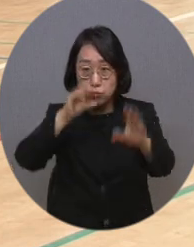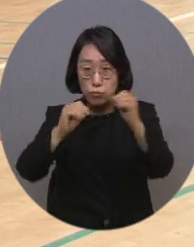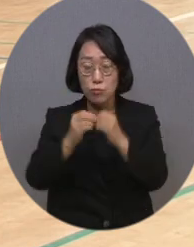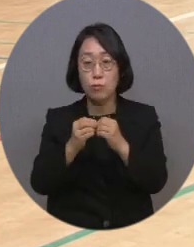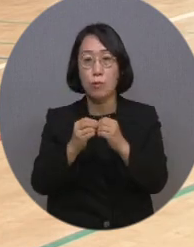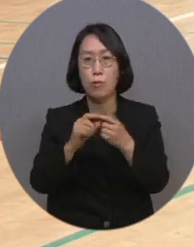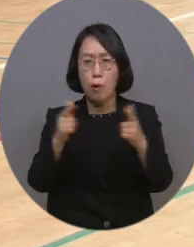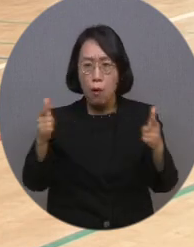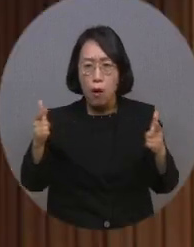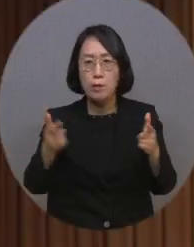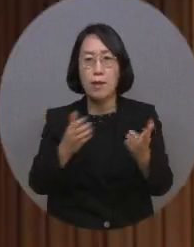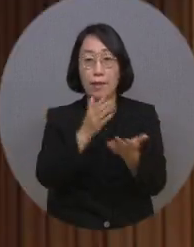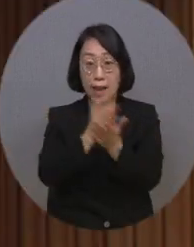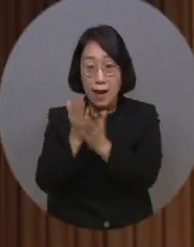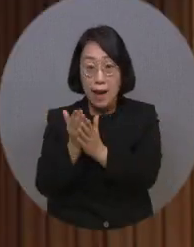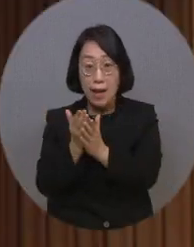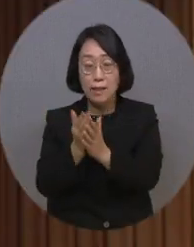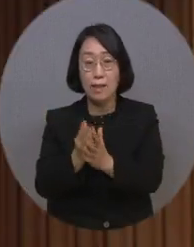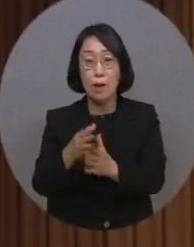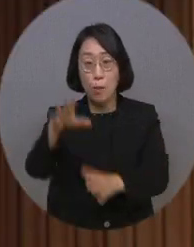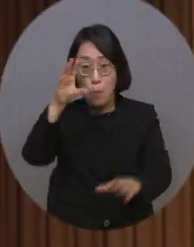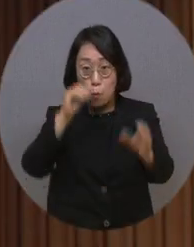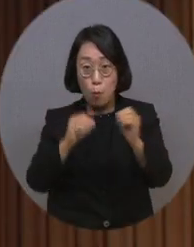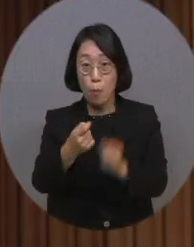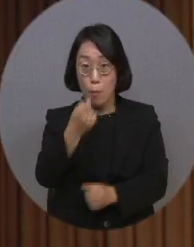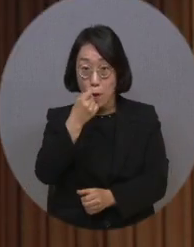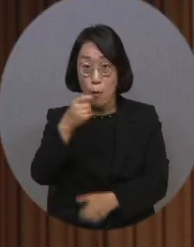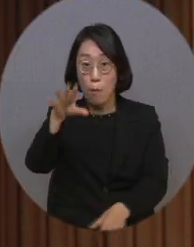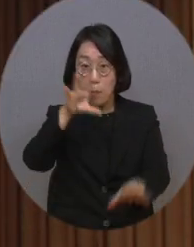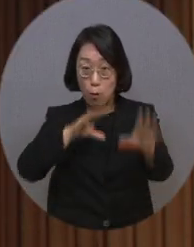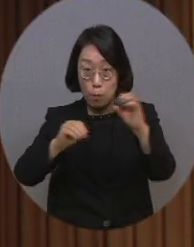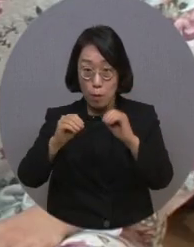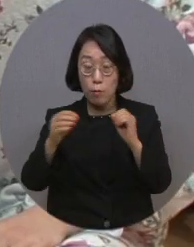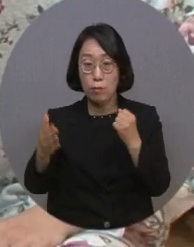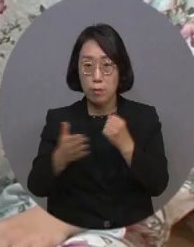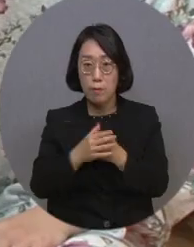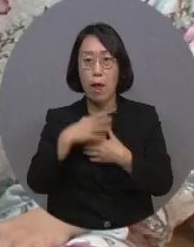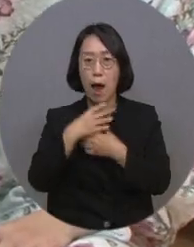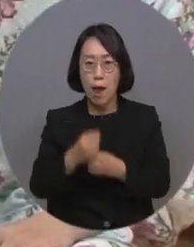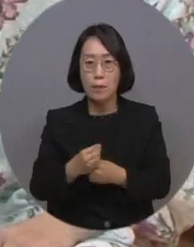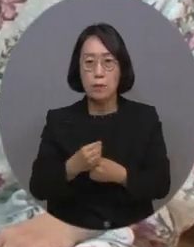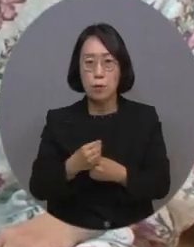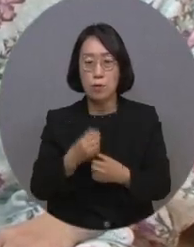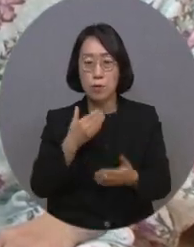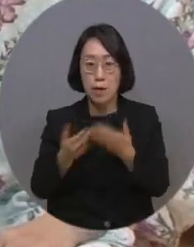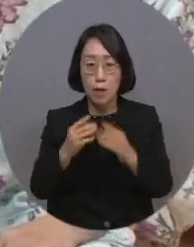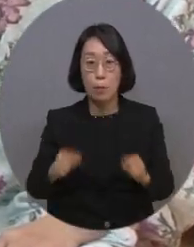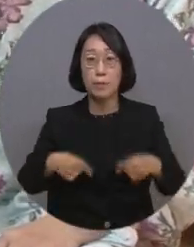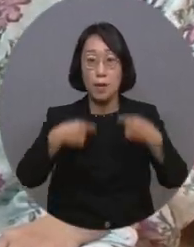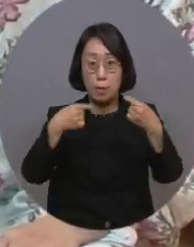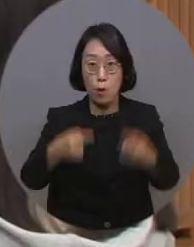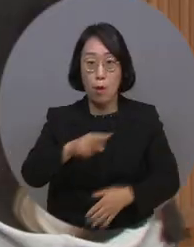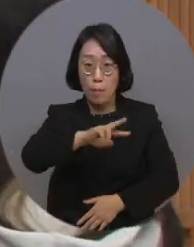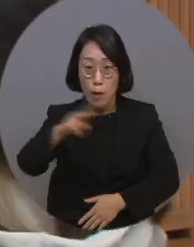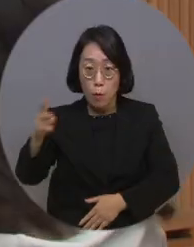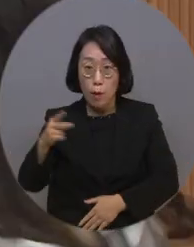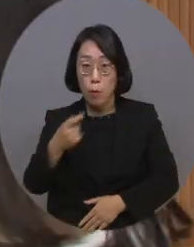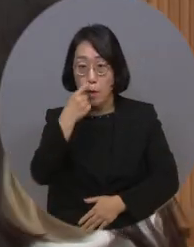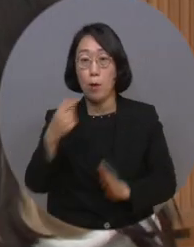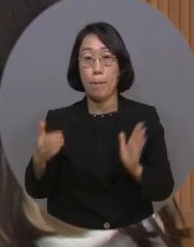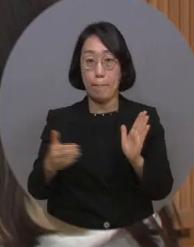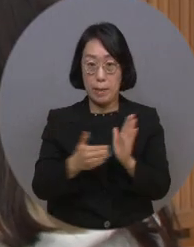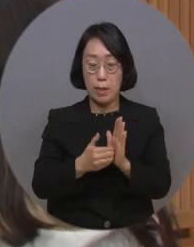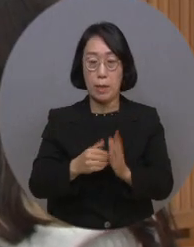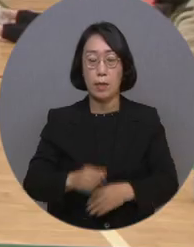등 각종 다양한 프로그램들을 선보이며 학생들이 직접 안전 프로그램에 참여해 순환식 안전 체험을 학습합니다.